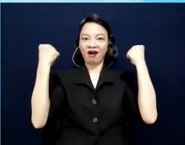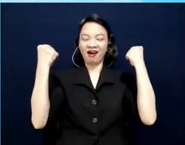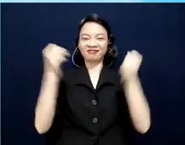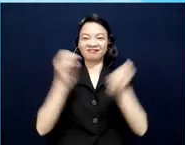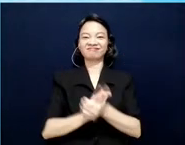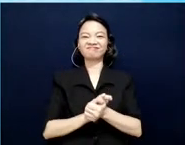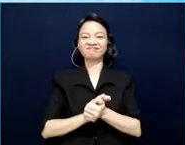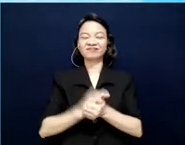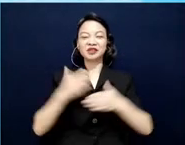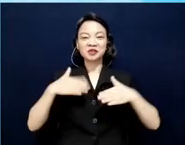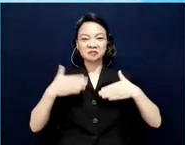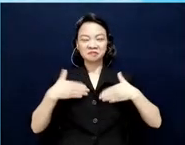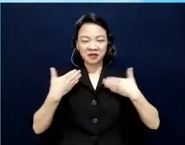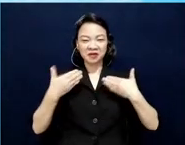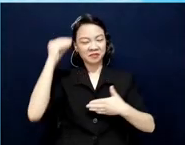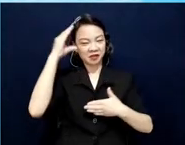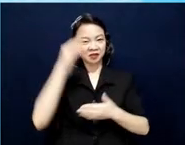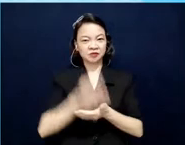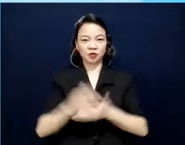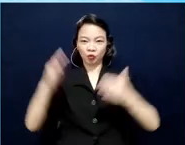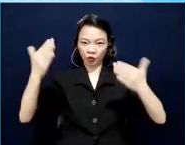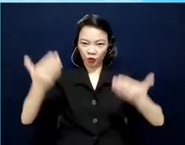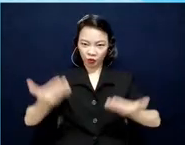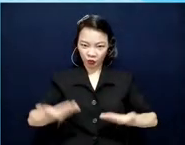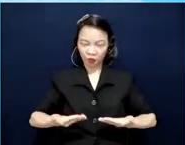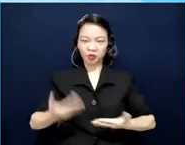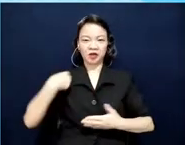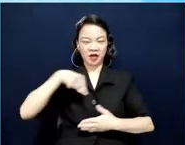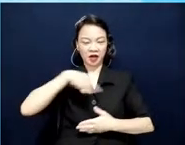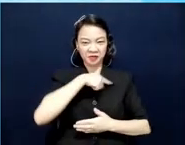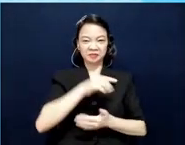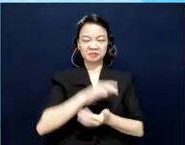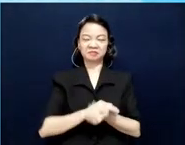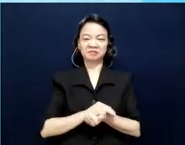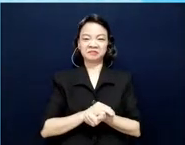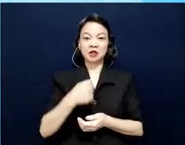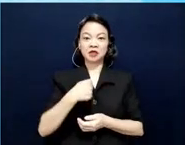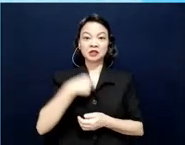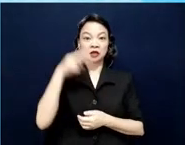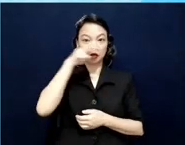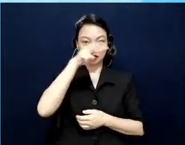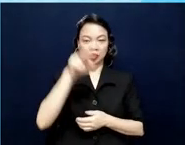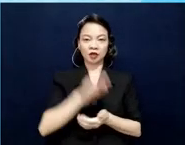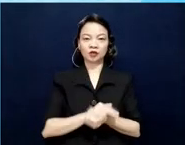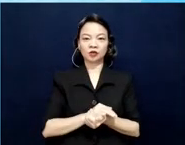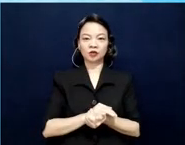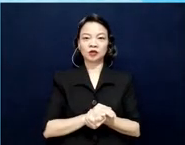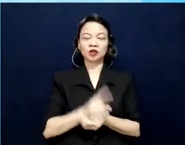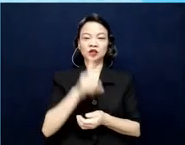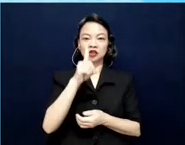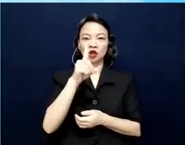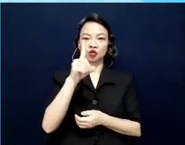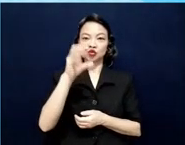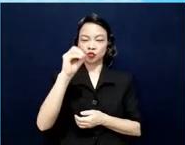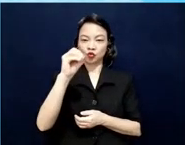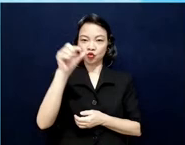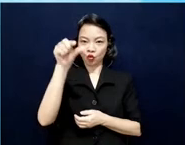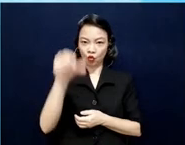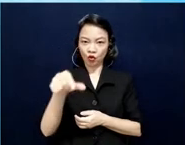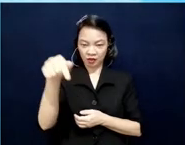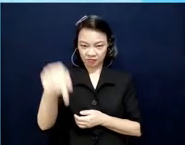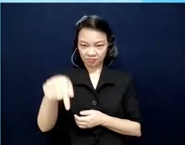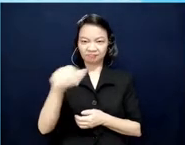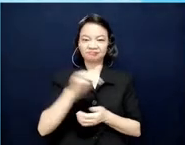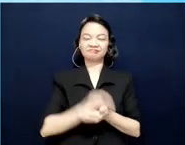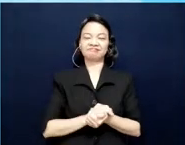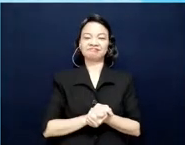para undangan kami. Terima kasih sudah memenuhi undangan kami. Karena saya lihat peserta kita ada 110 orang sampai hari ini. Sampai yeay,